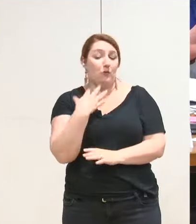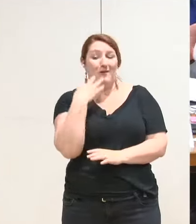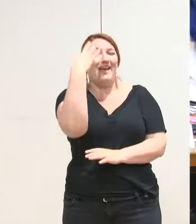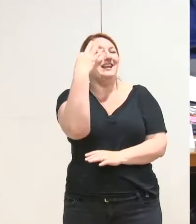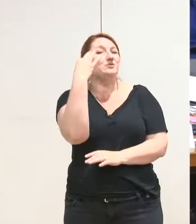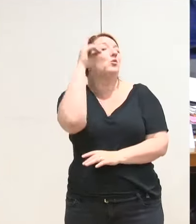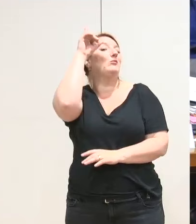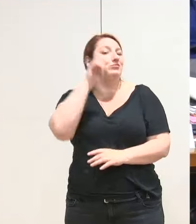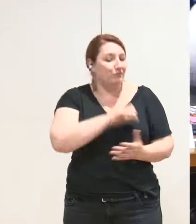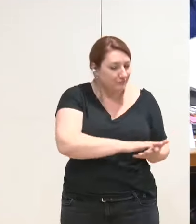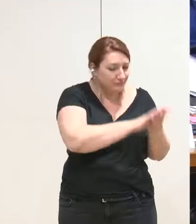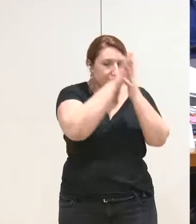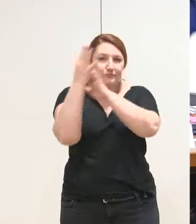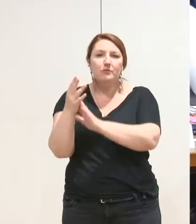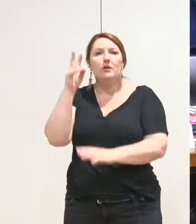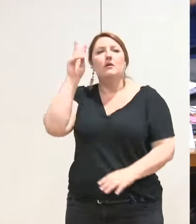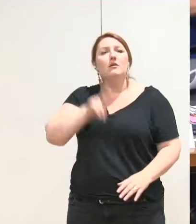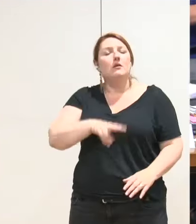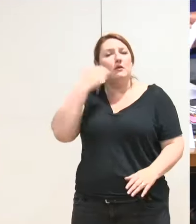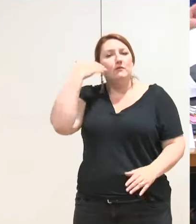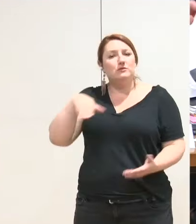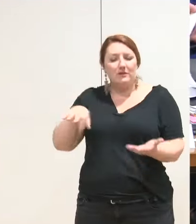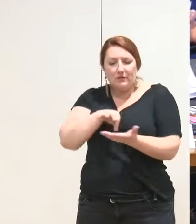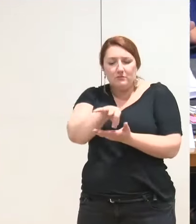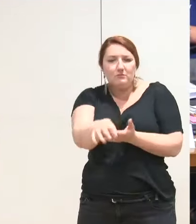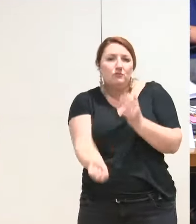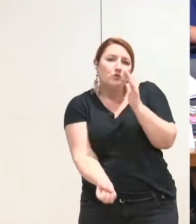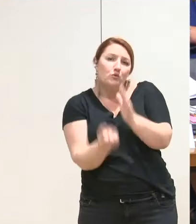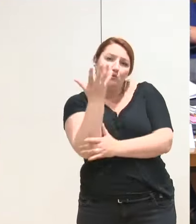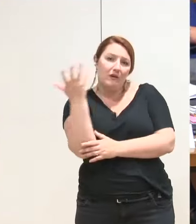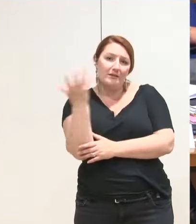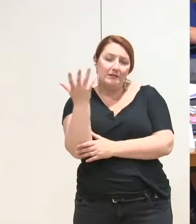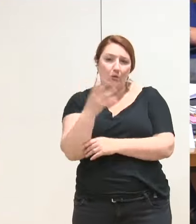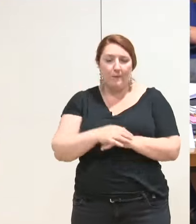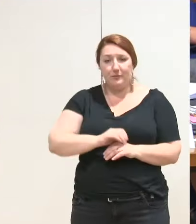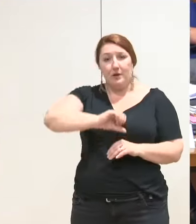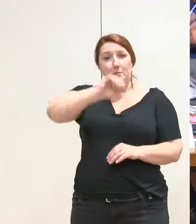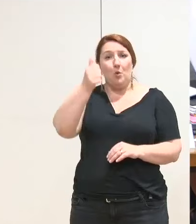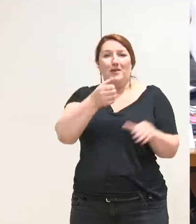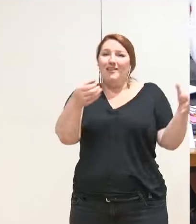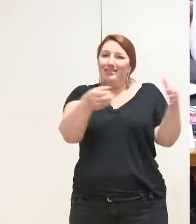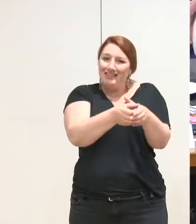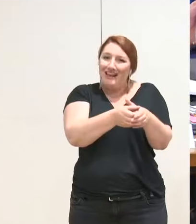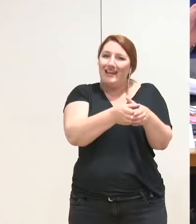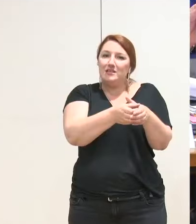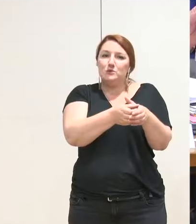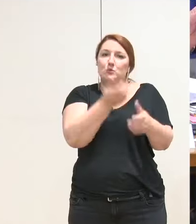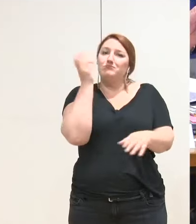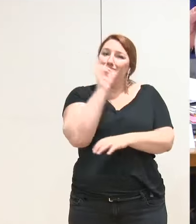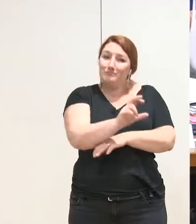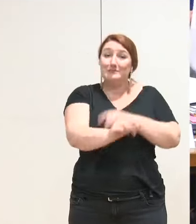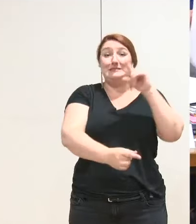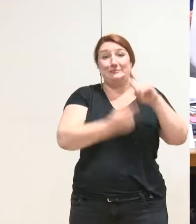la réorientation vous le savez elle a pris la forme d'abord d'une création d'une délégation spécifique tourisme et